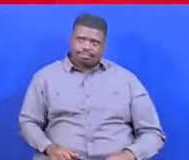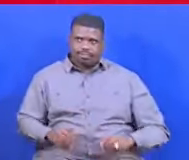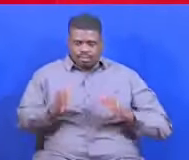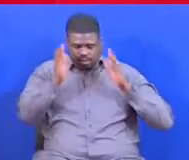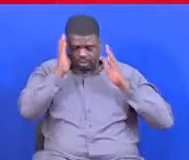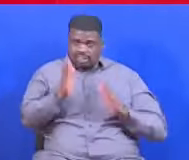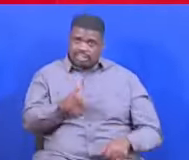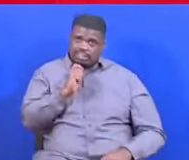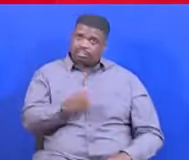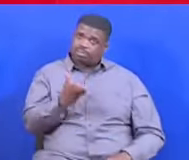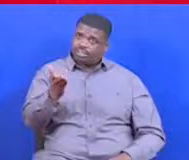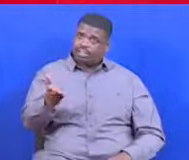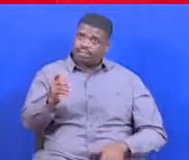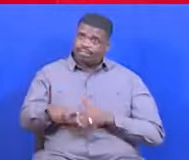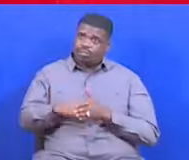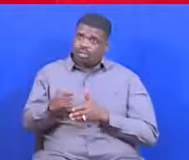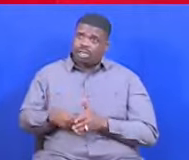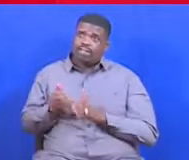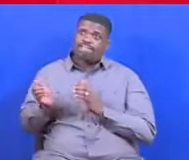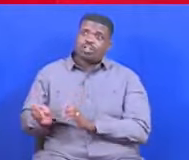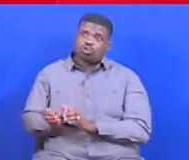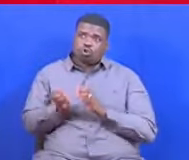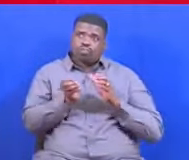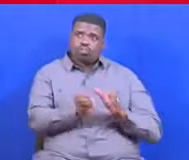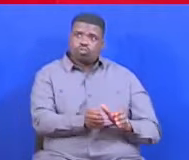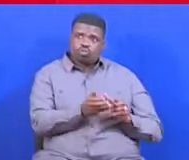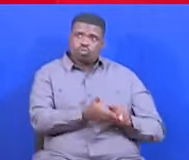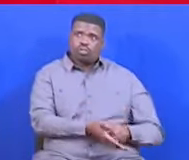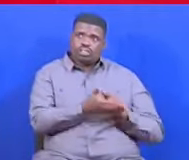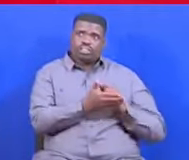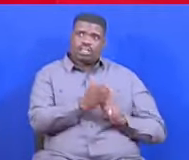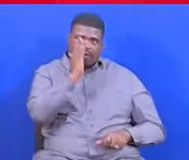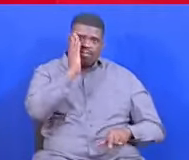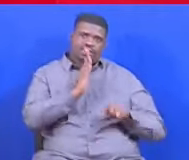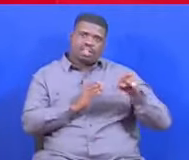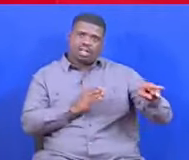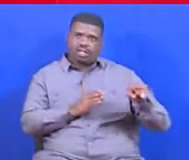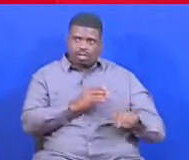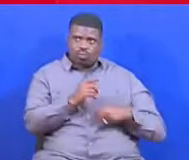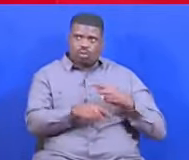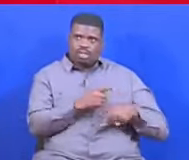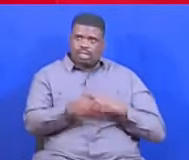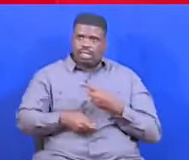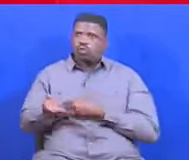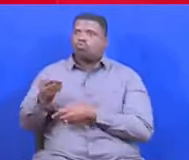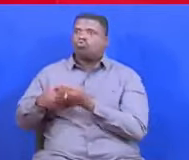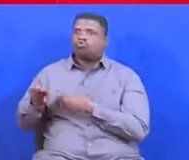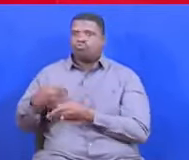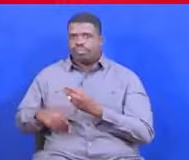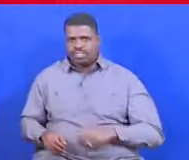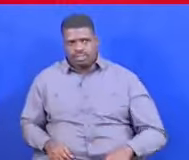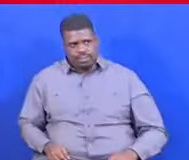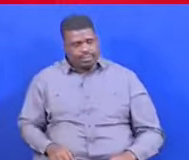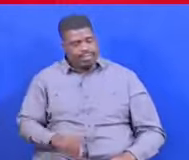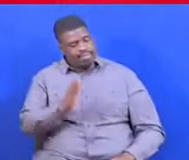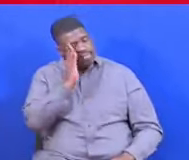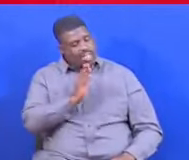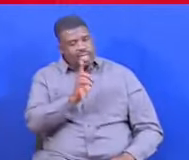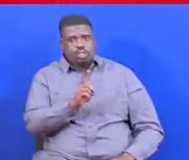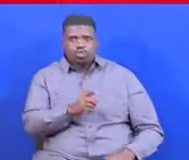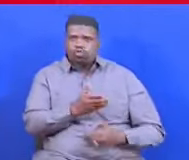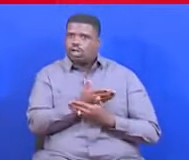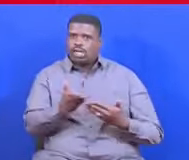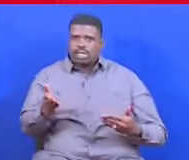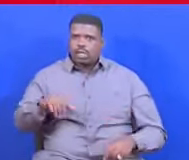Mheshimiwa Spika, viwanda vidogo vidogo vidio viliwasaidia vijana kuweza kuendelea kiuchumi. Na sio vijana, hata